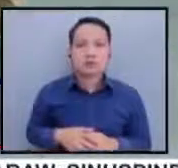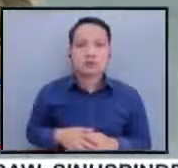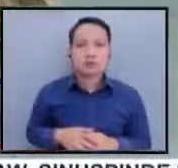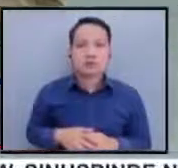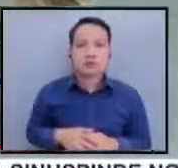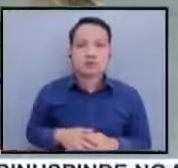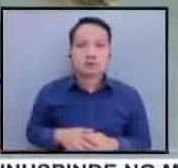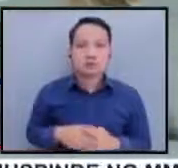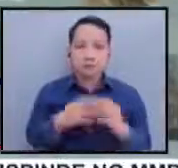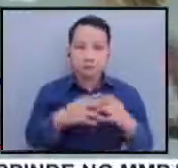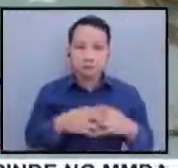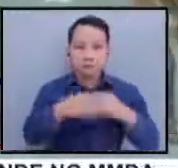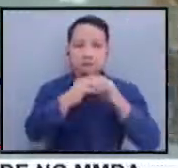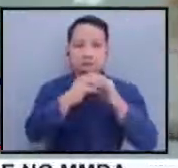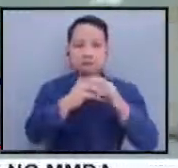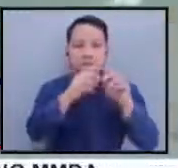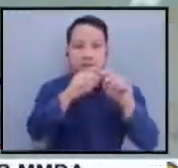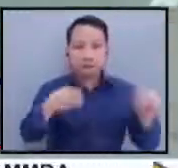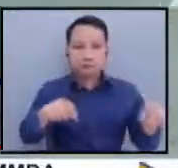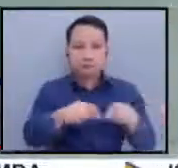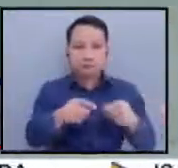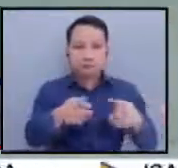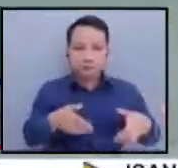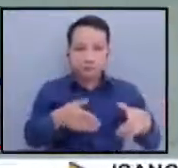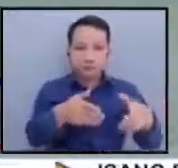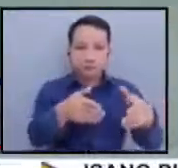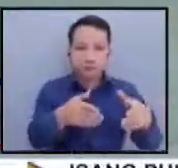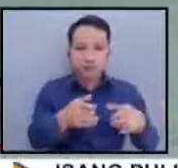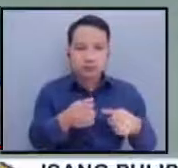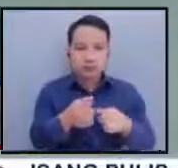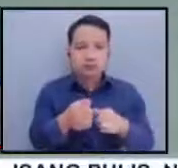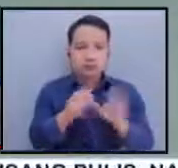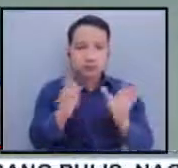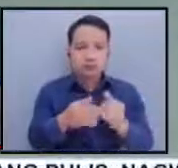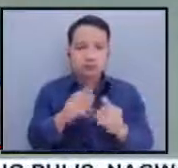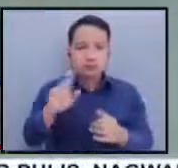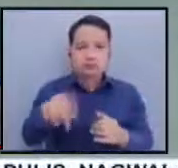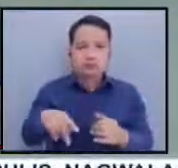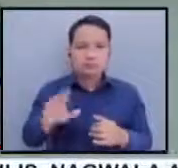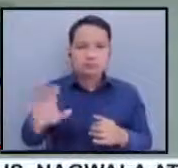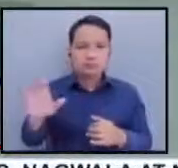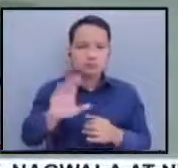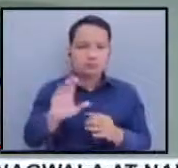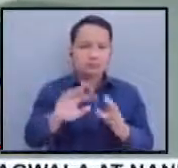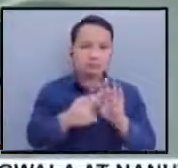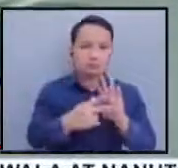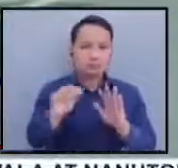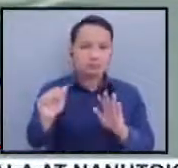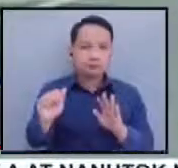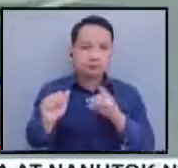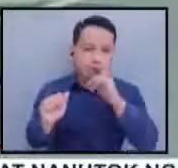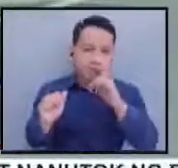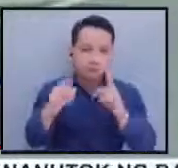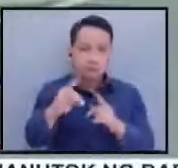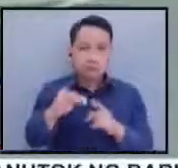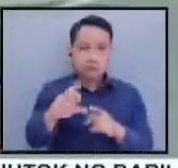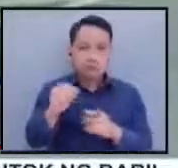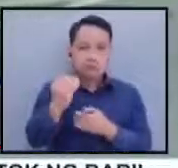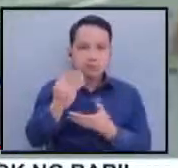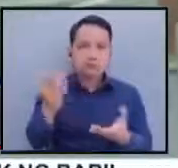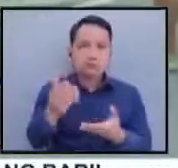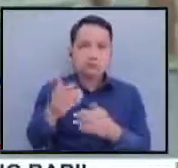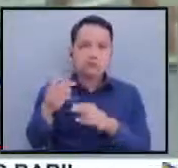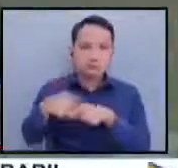Nagtayo ng mga modular tents sa gilid ng kalsada ng Barangay UP Campus Village A sa Diliman, Quezon City bilang